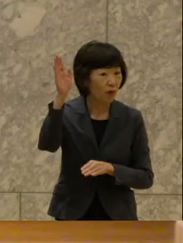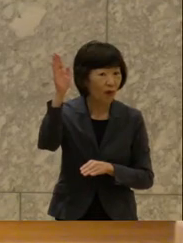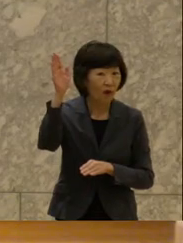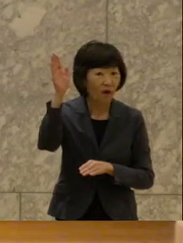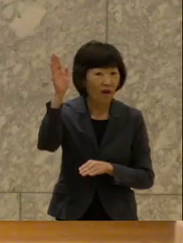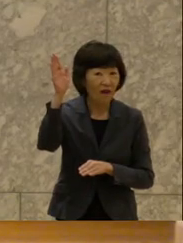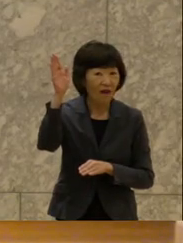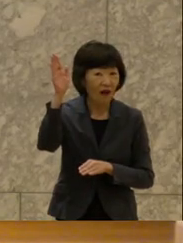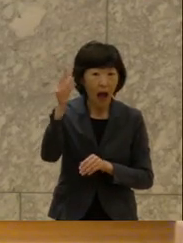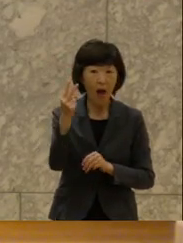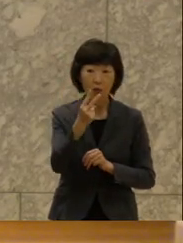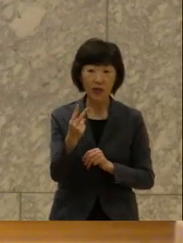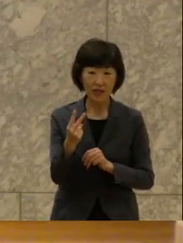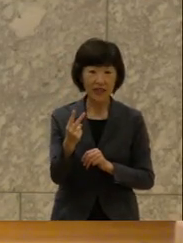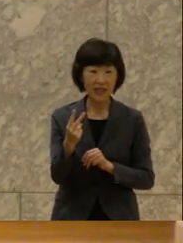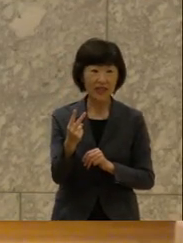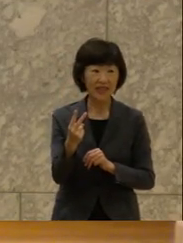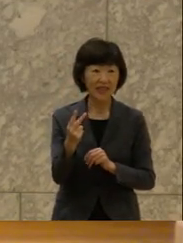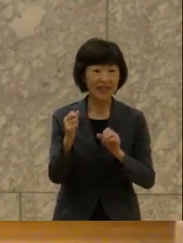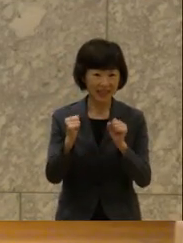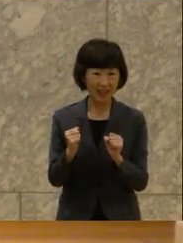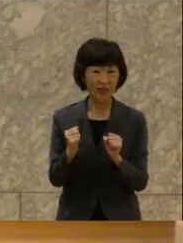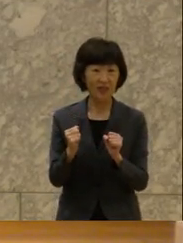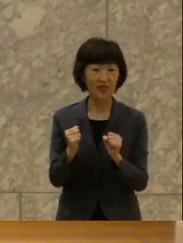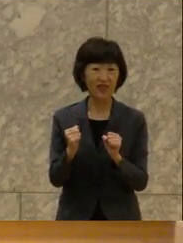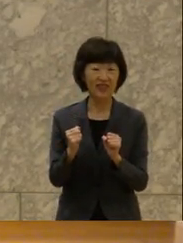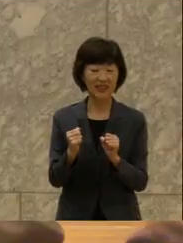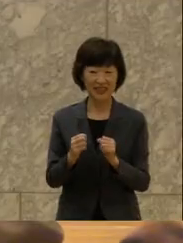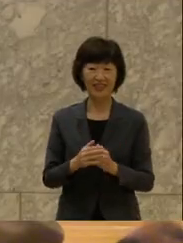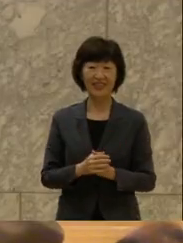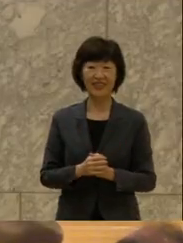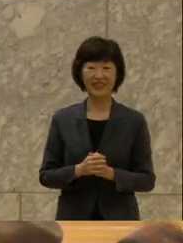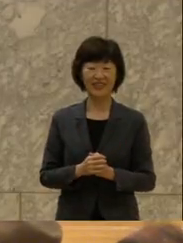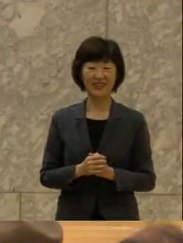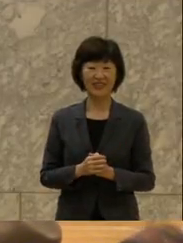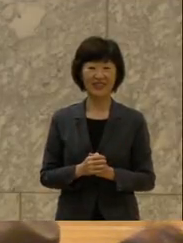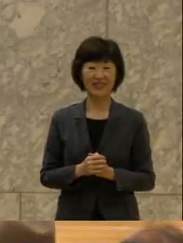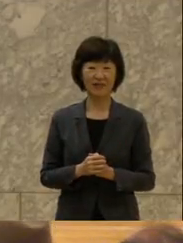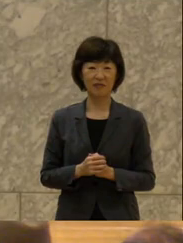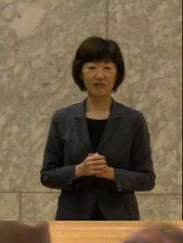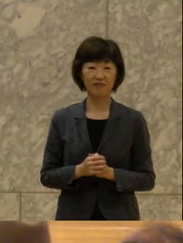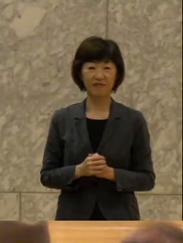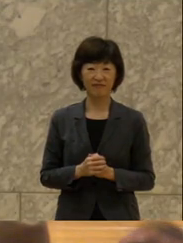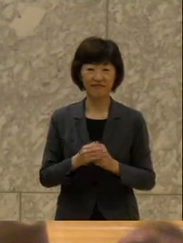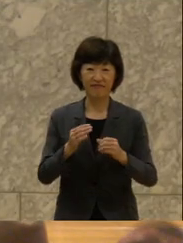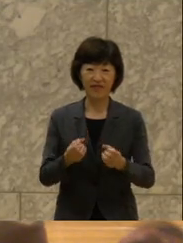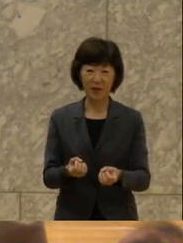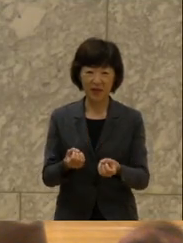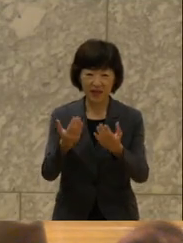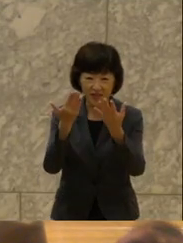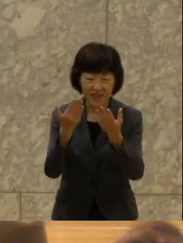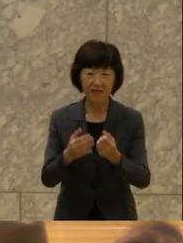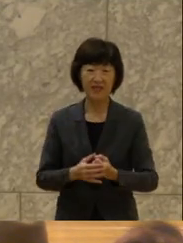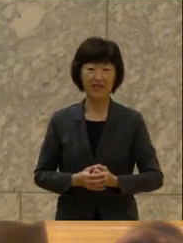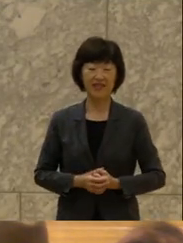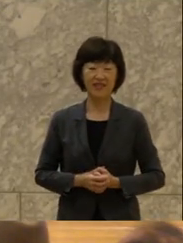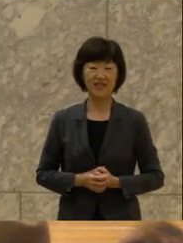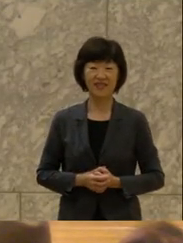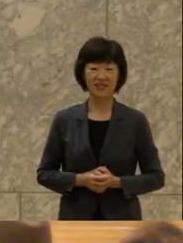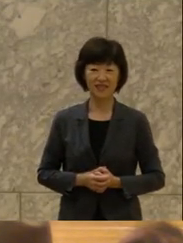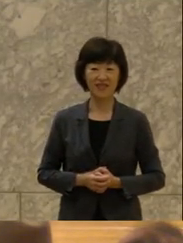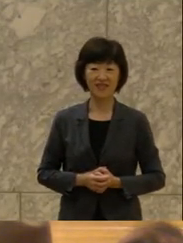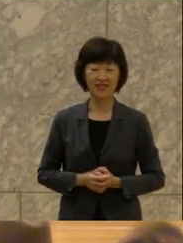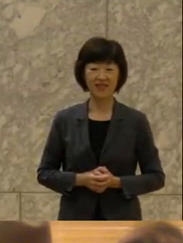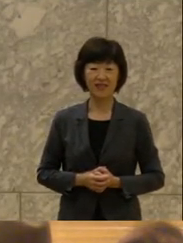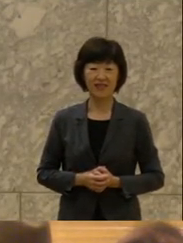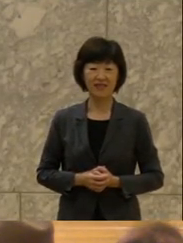お二人あ赤といらっしゃいますはいおめでとうございます当たりましたよ